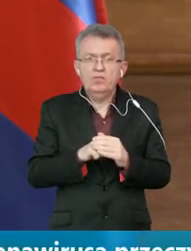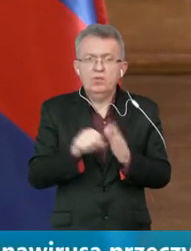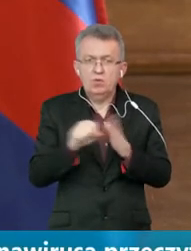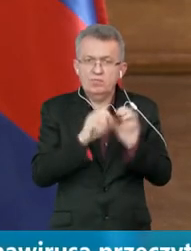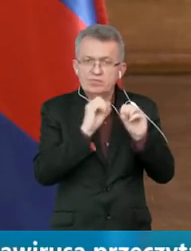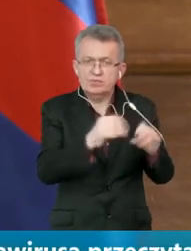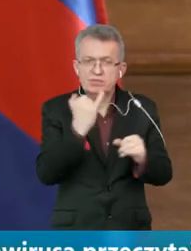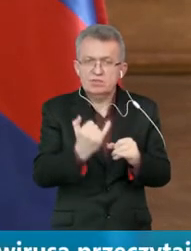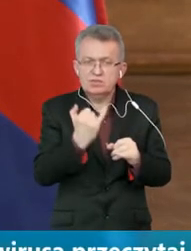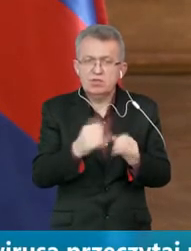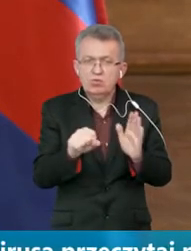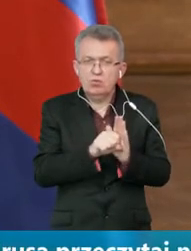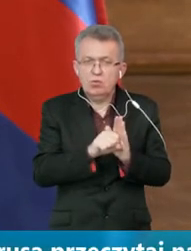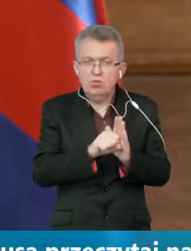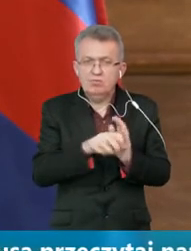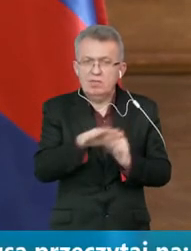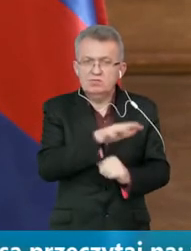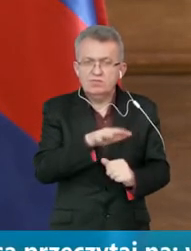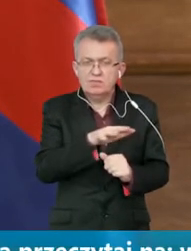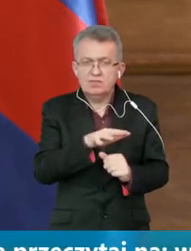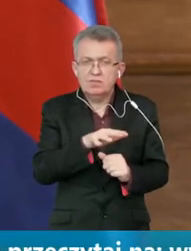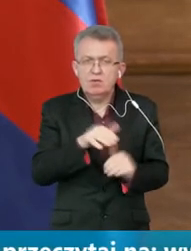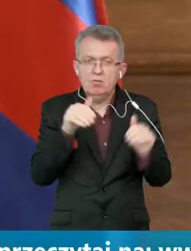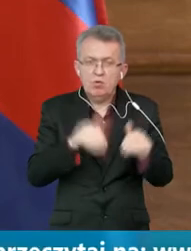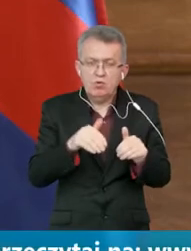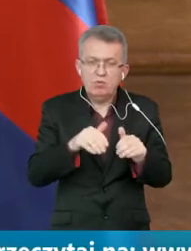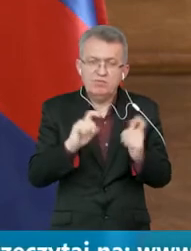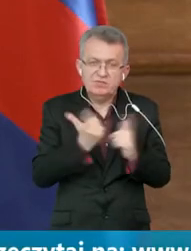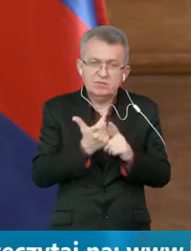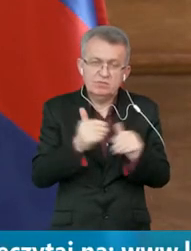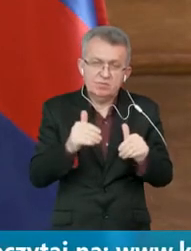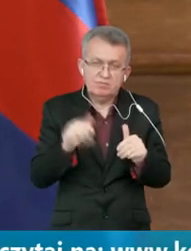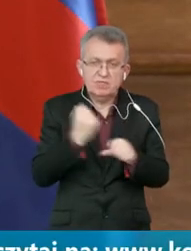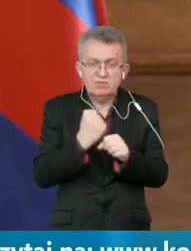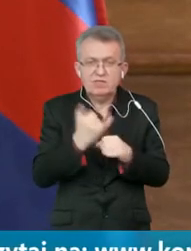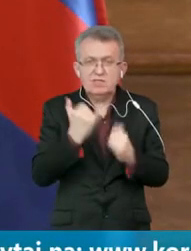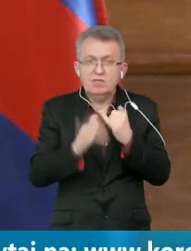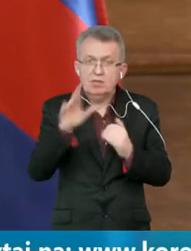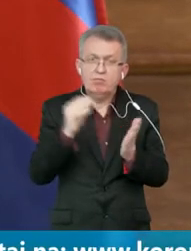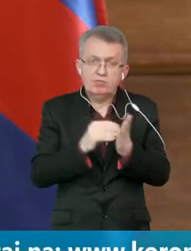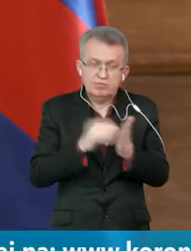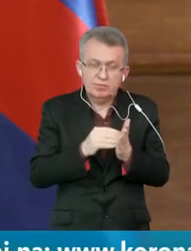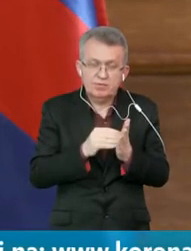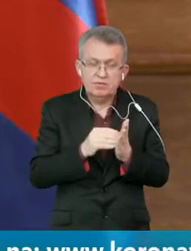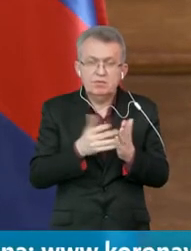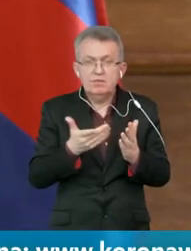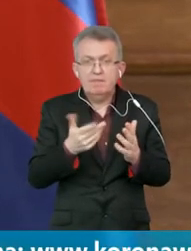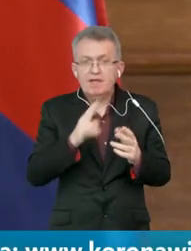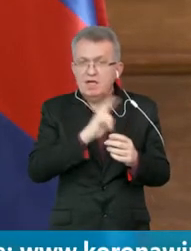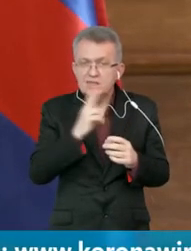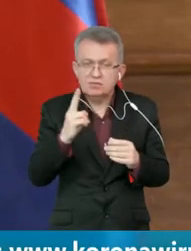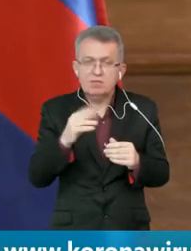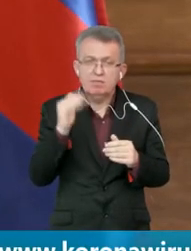oddania swojego dziecka do naszej placówki. Mogą pracować wszystkie placówki, dlatego że jeżeli będą takie potrzeby, w każdej